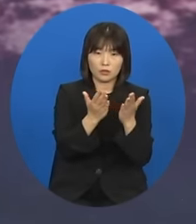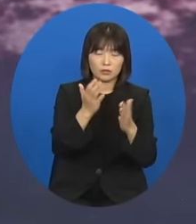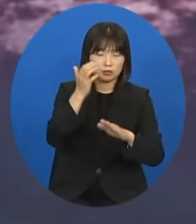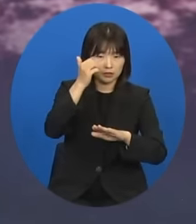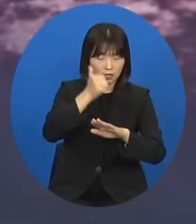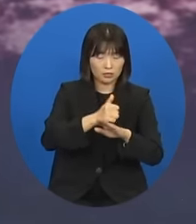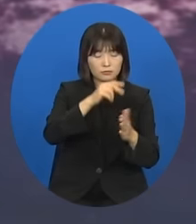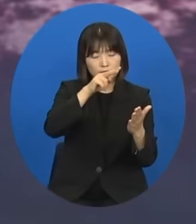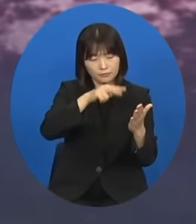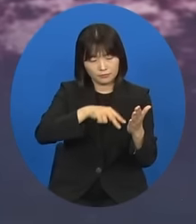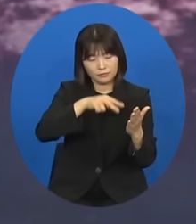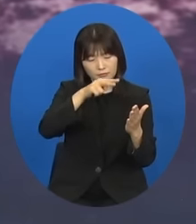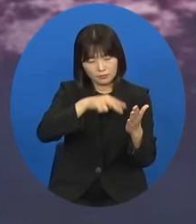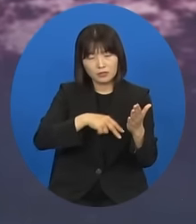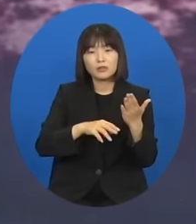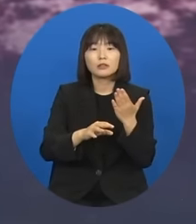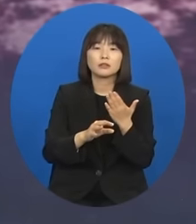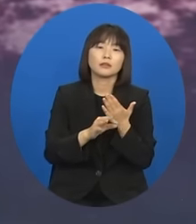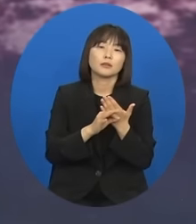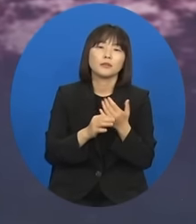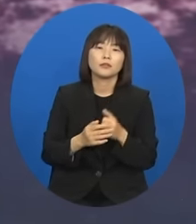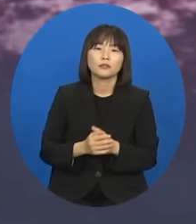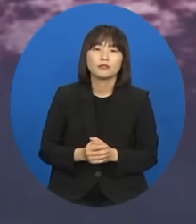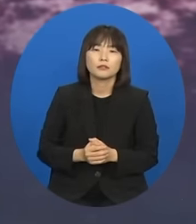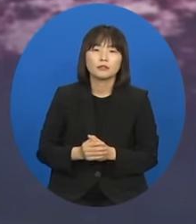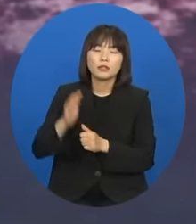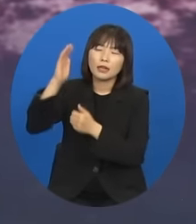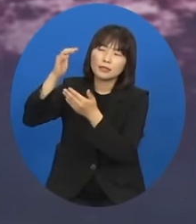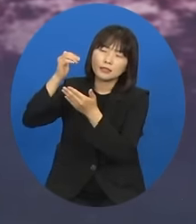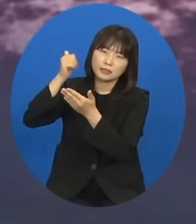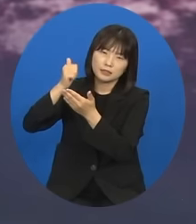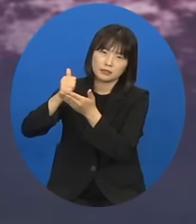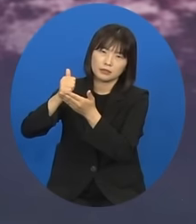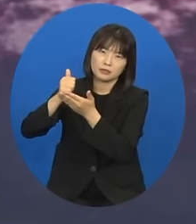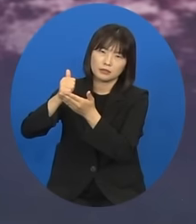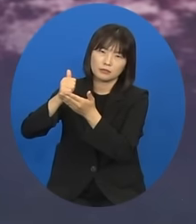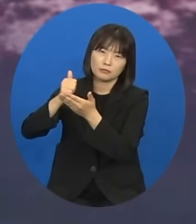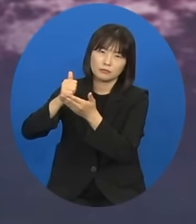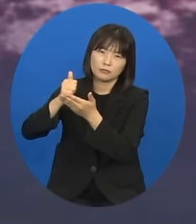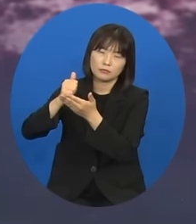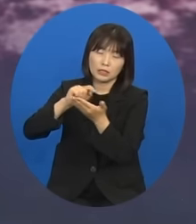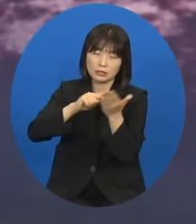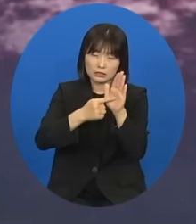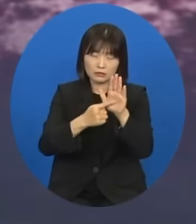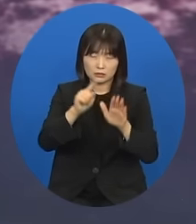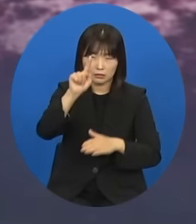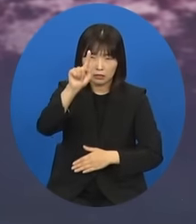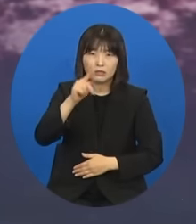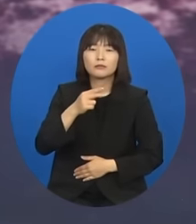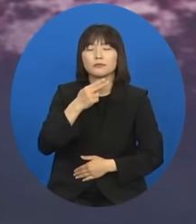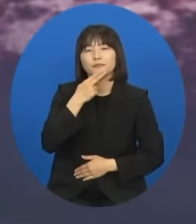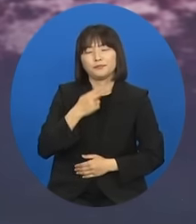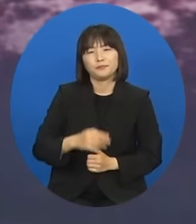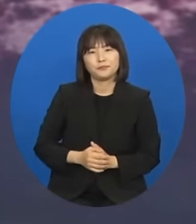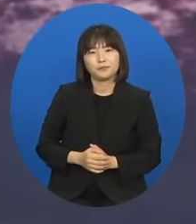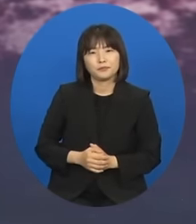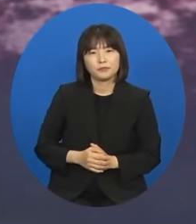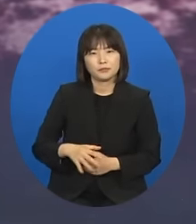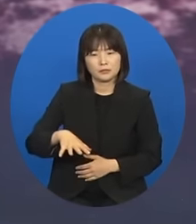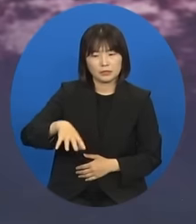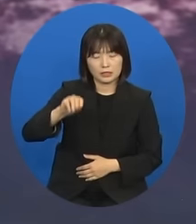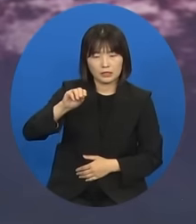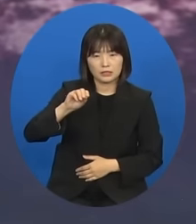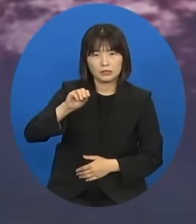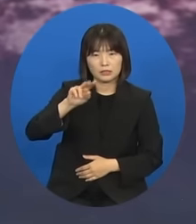차근차근 읽어 보시면요 하나님이 한 번도 등장하지 않습니다 창세기 27장에